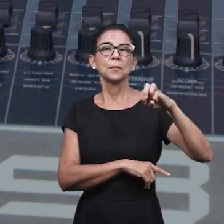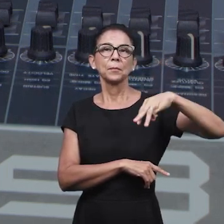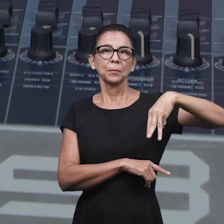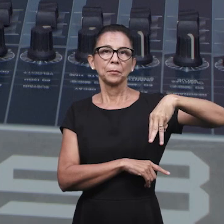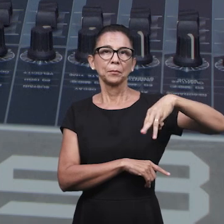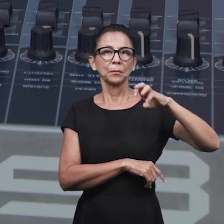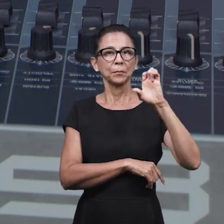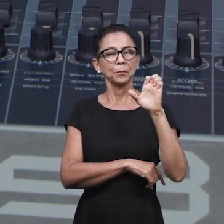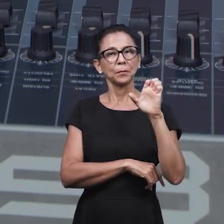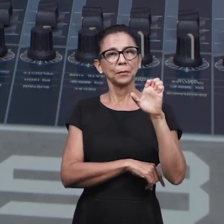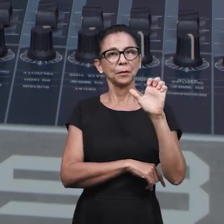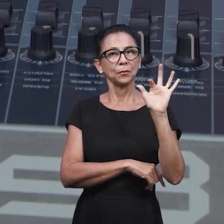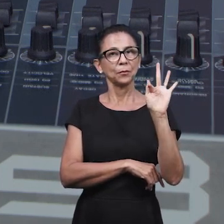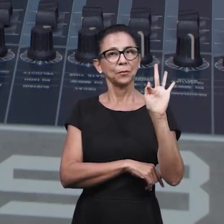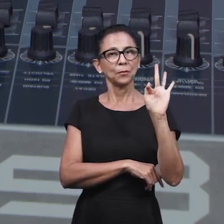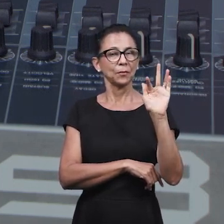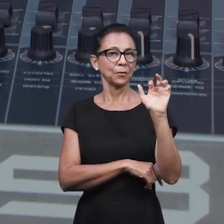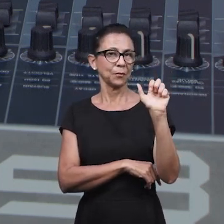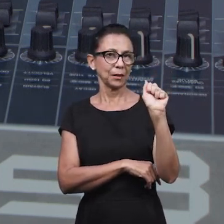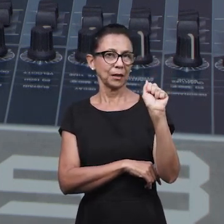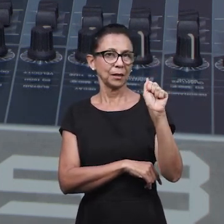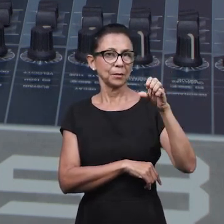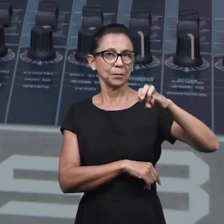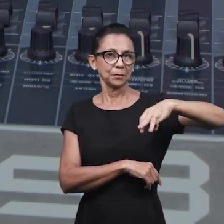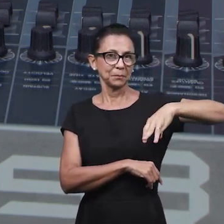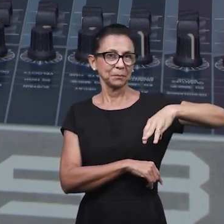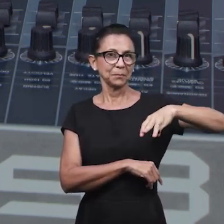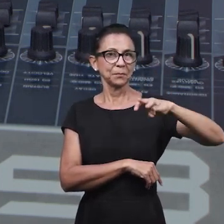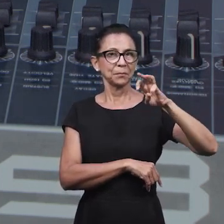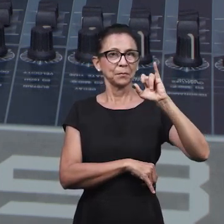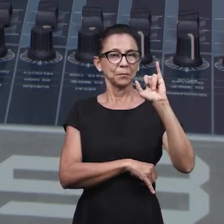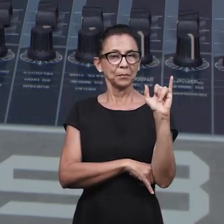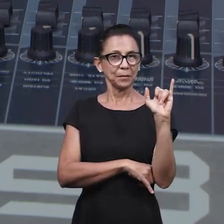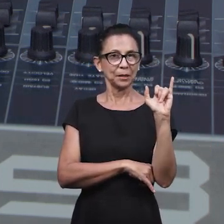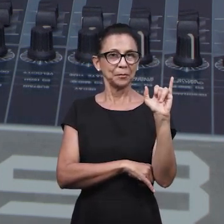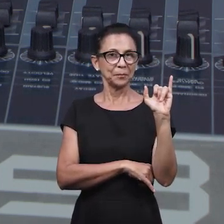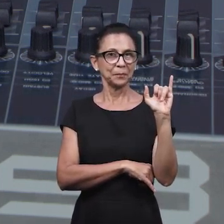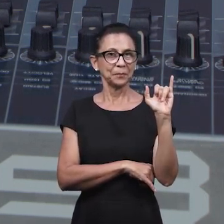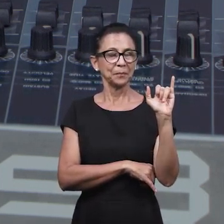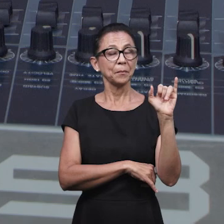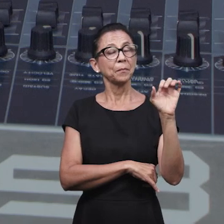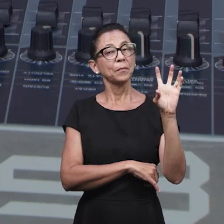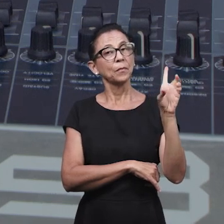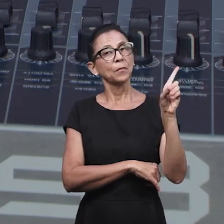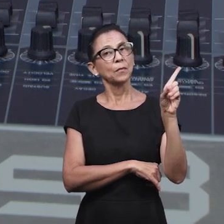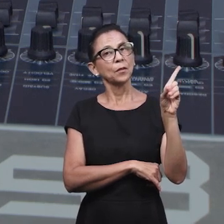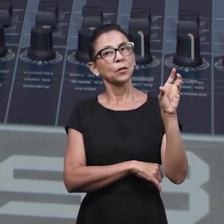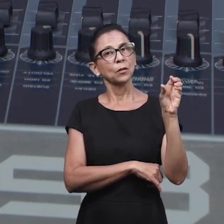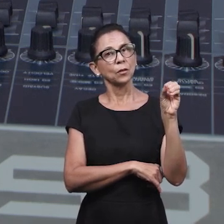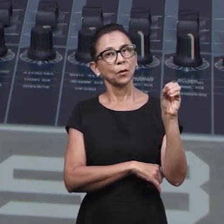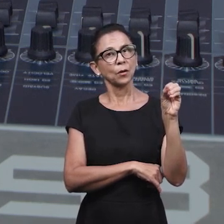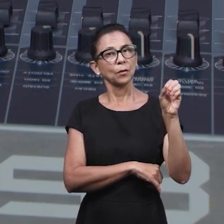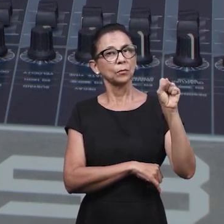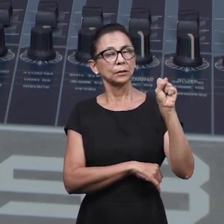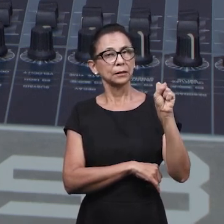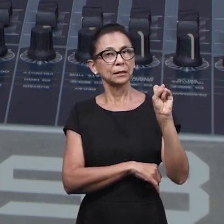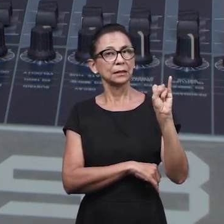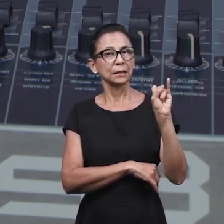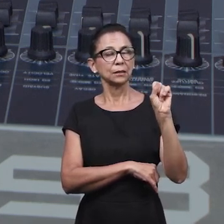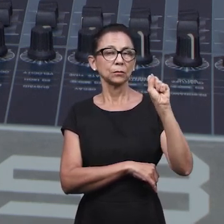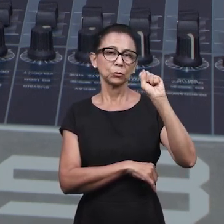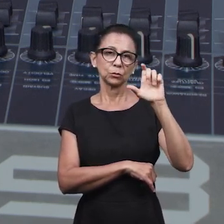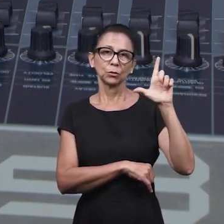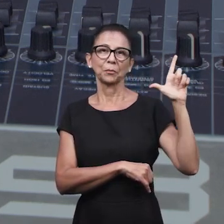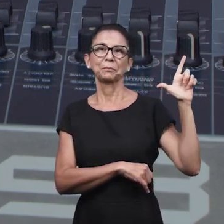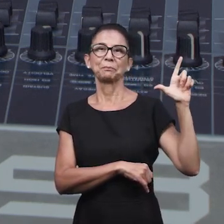Mi, Fá, Sol e descendo. On descend. Mi, virou aqui no Ré. Dó, Si,